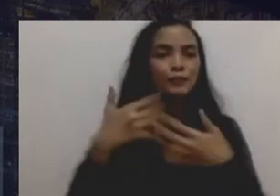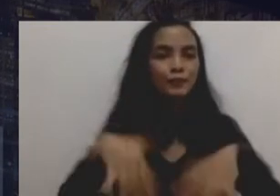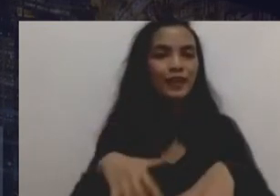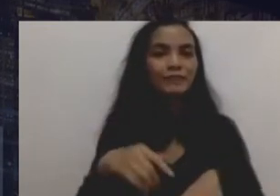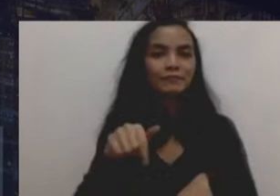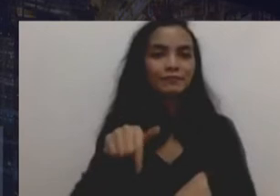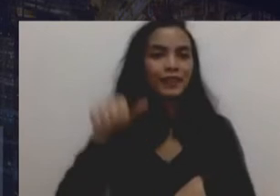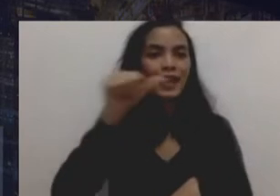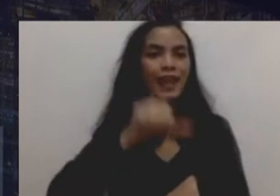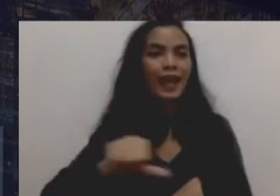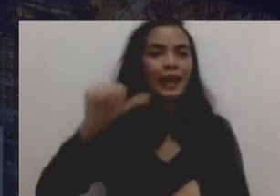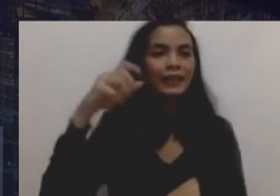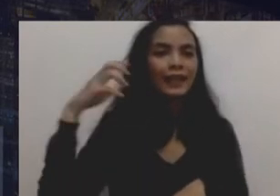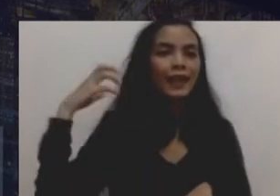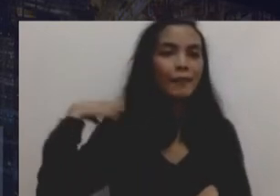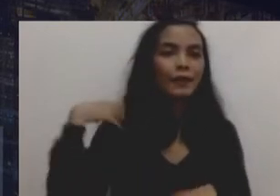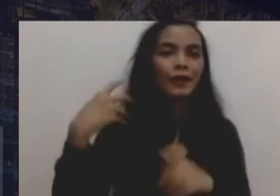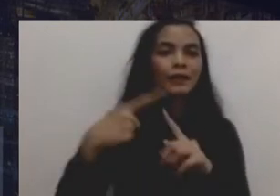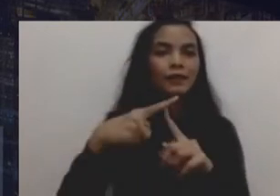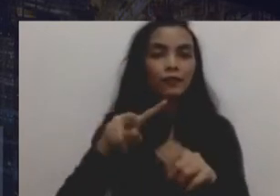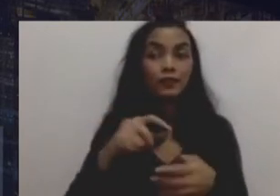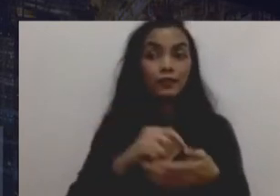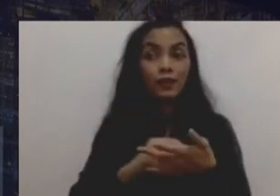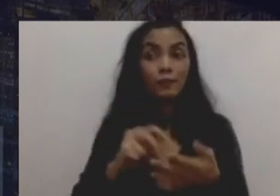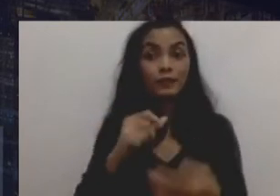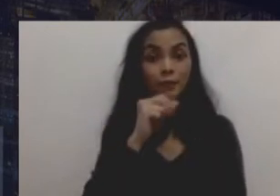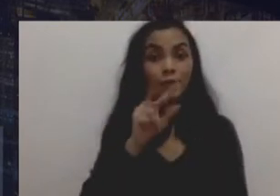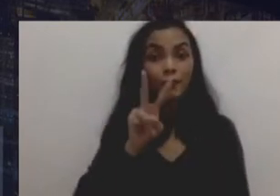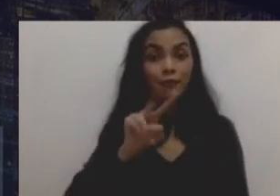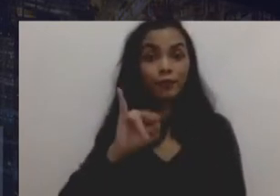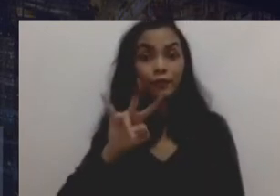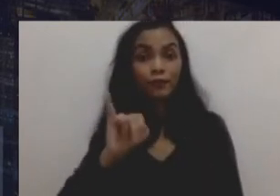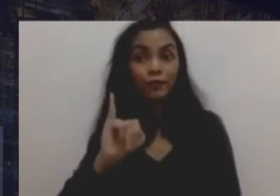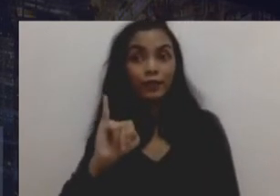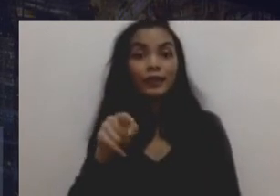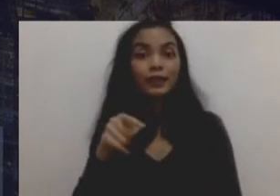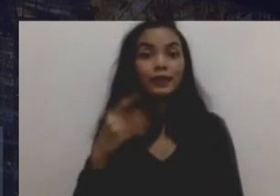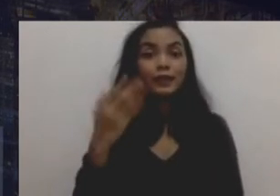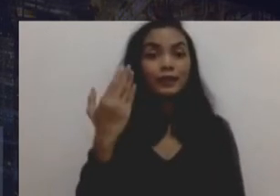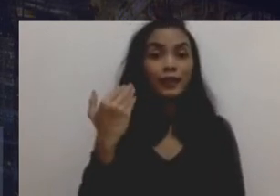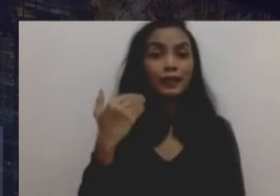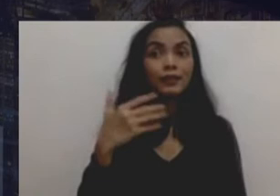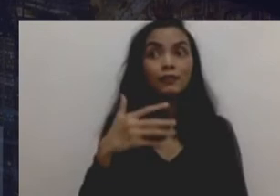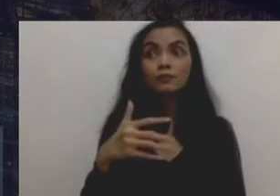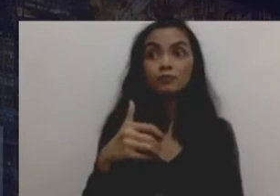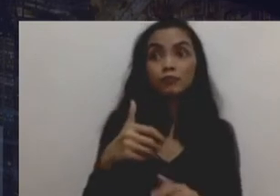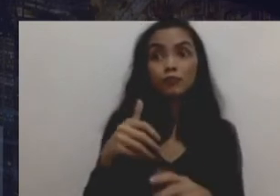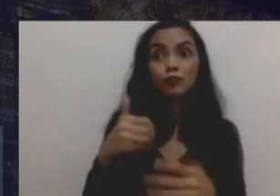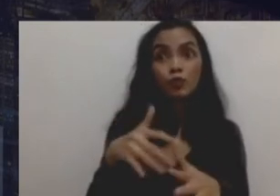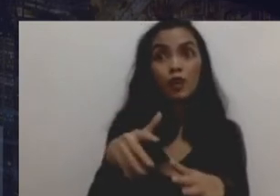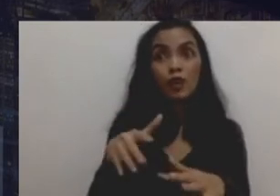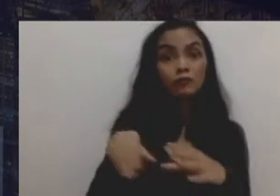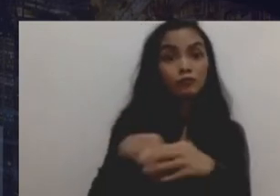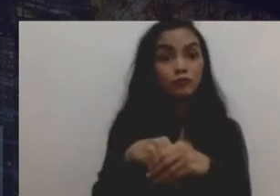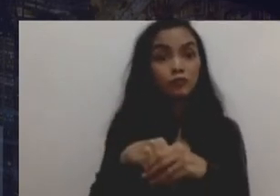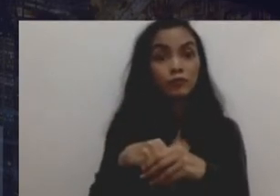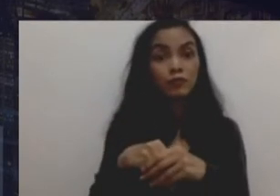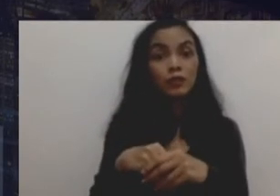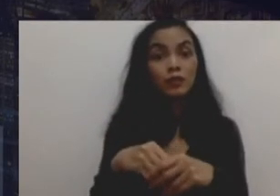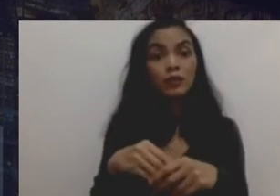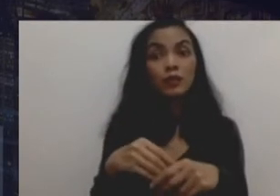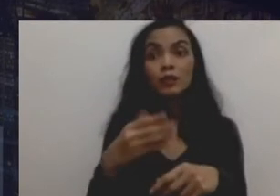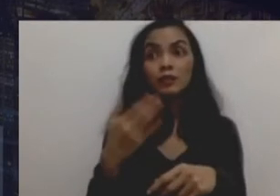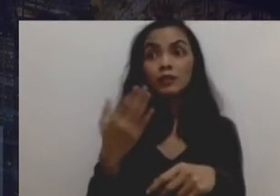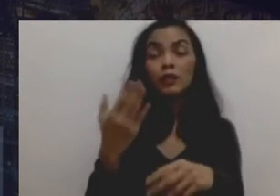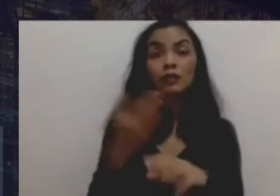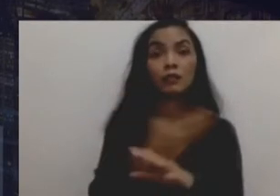TV. Back again with me, Fifi. If you guys still remember that earlier in the event, I asked you guys a question. And the question is, when did the